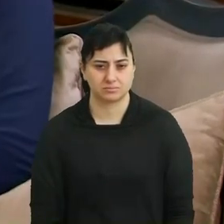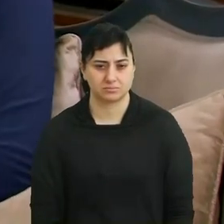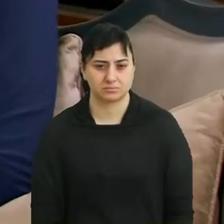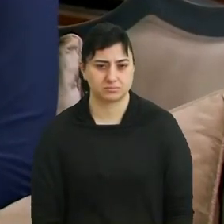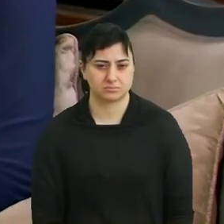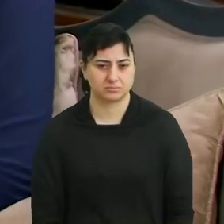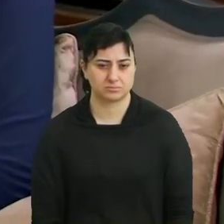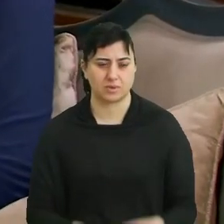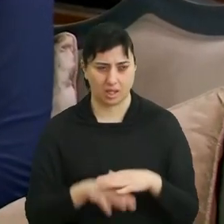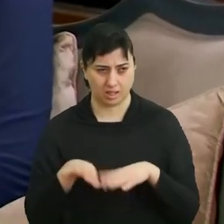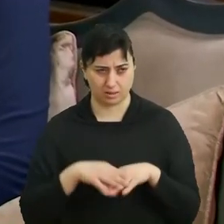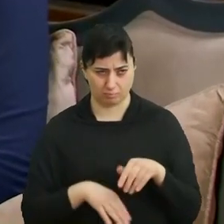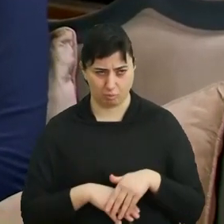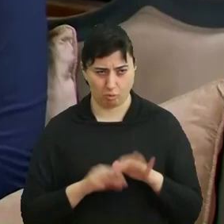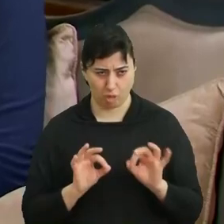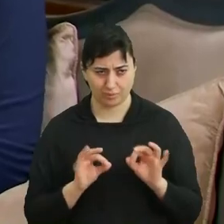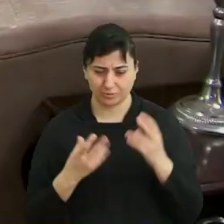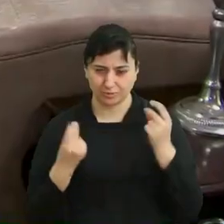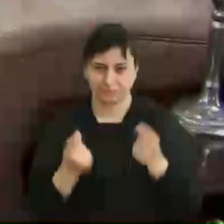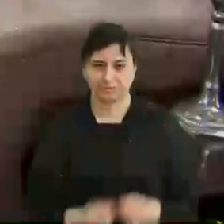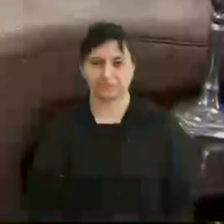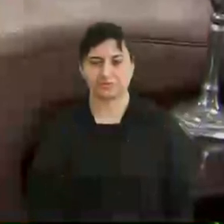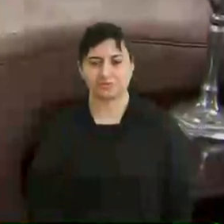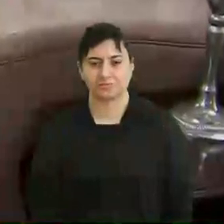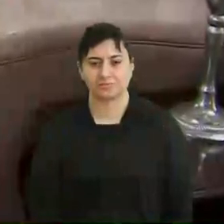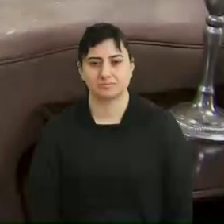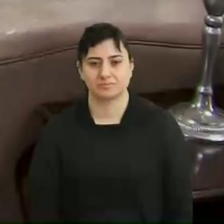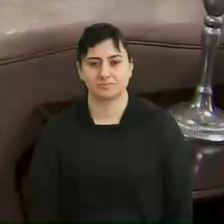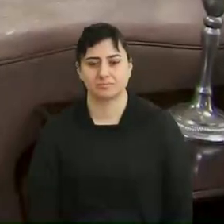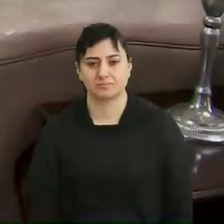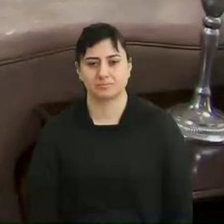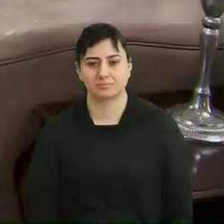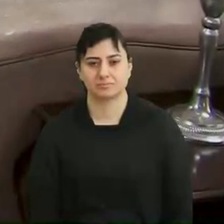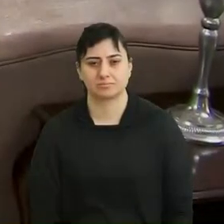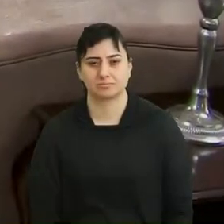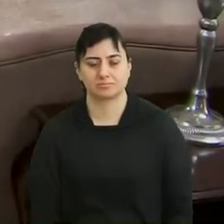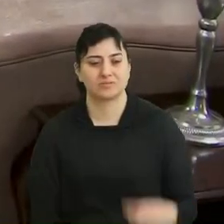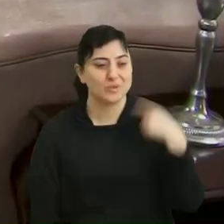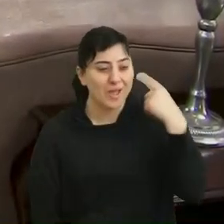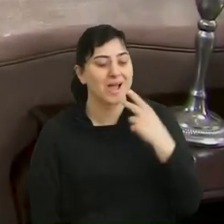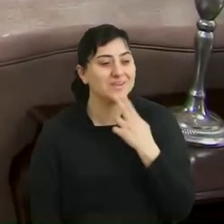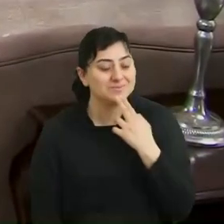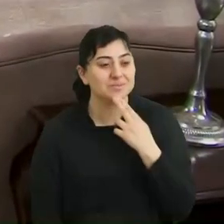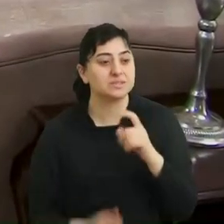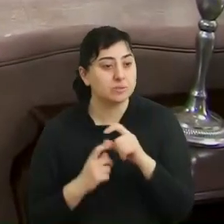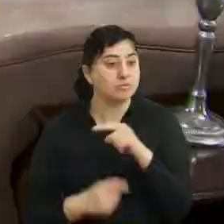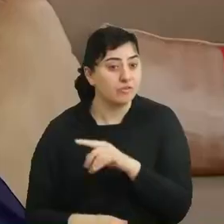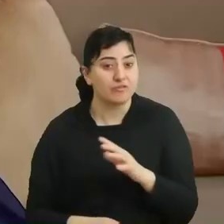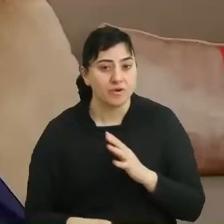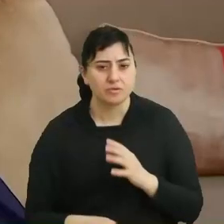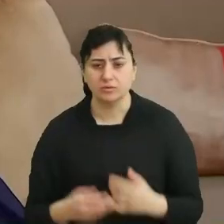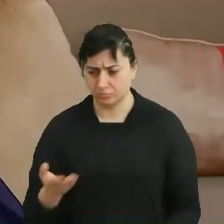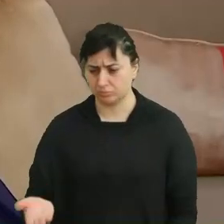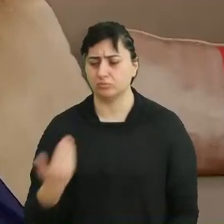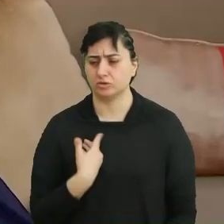böyle. Göbeğin üstünde kenetledi. Bu sırada Şükrü girdi salona. Riyam Hanım, Zarp Bey burada mı değil mi efendim?